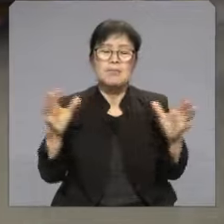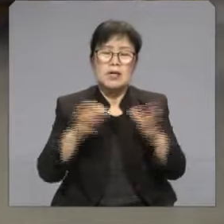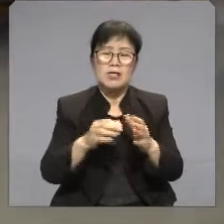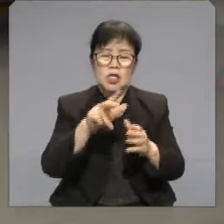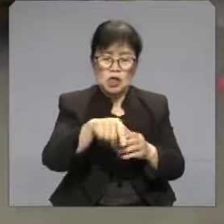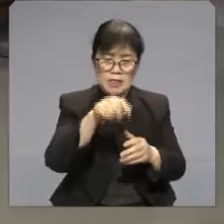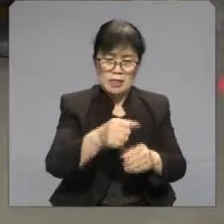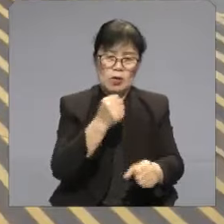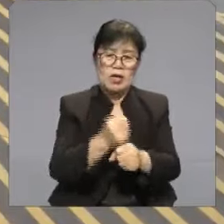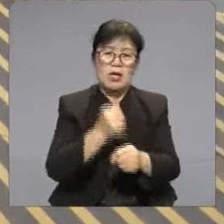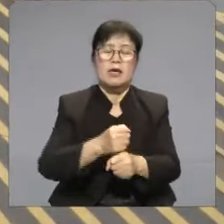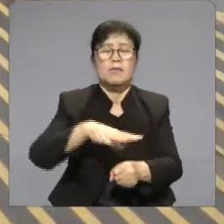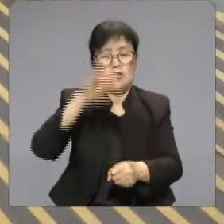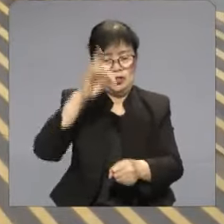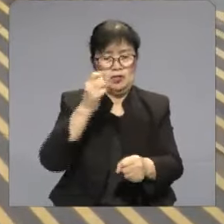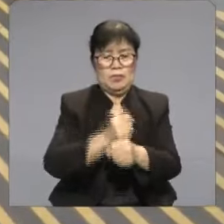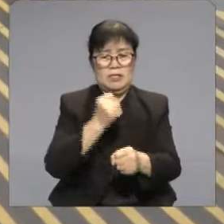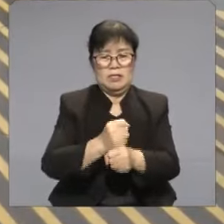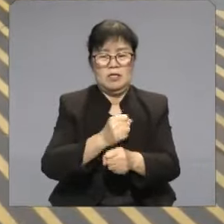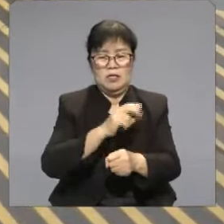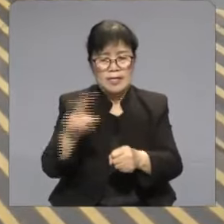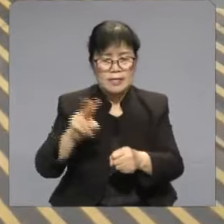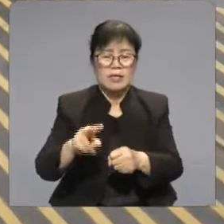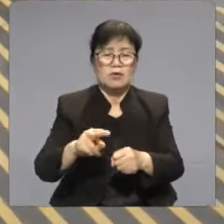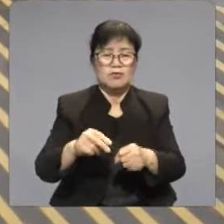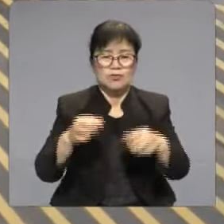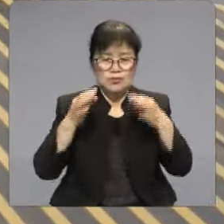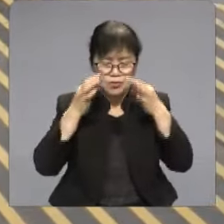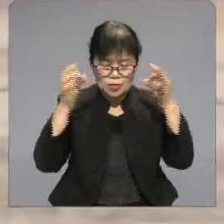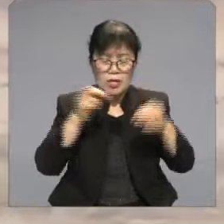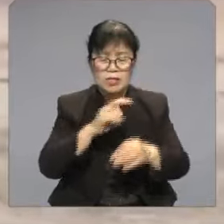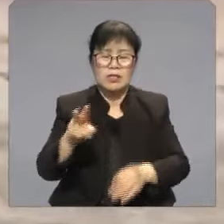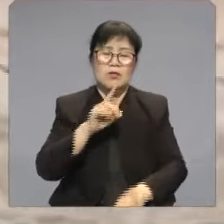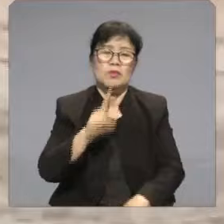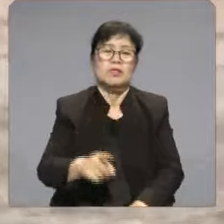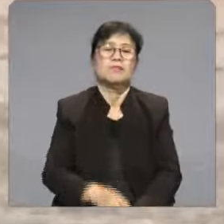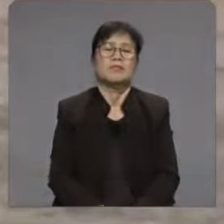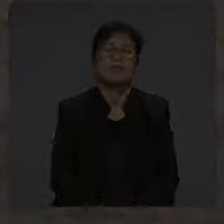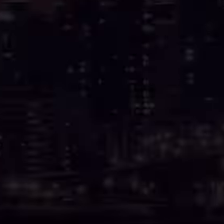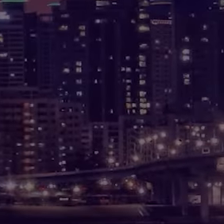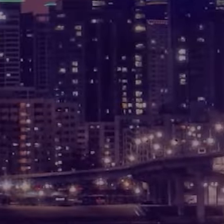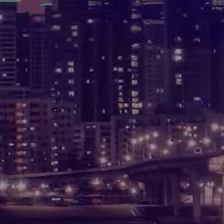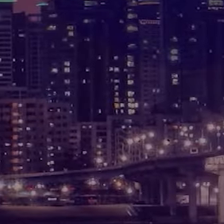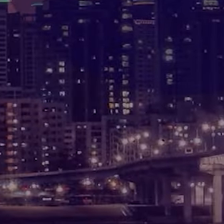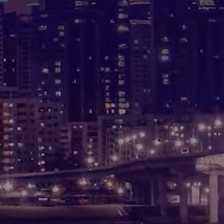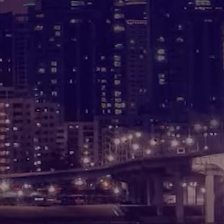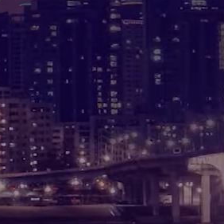현지화에 우선 나서야 한다는 지적입니다. OBS 뉴스 갈태웅입니다.